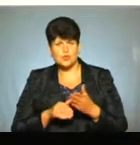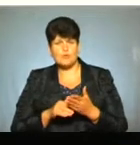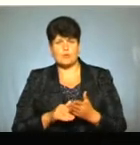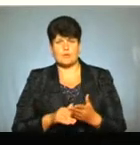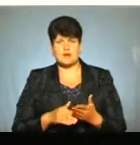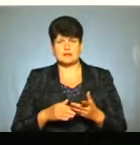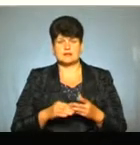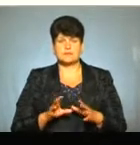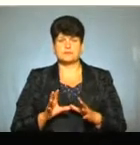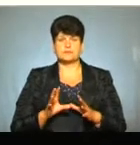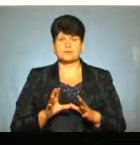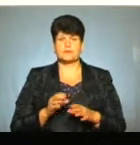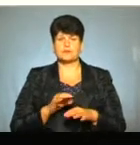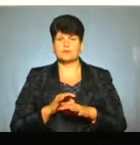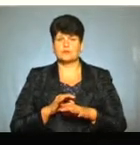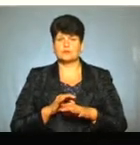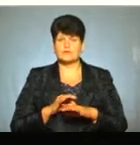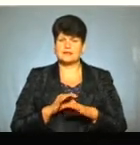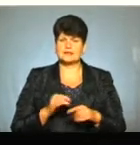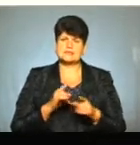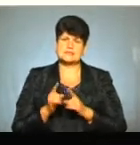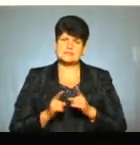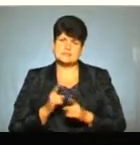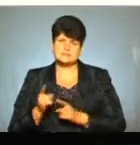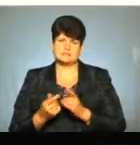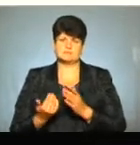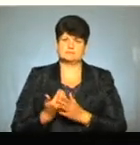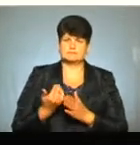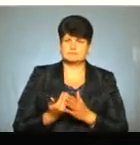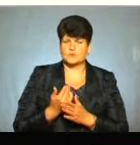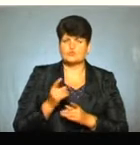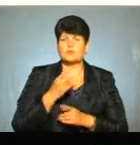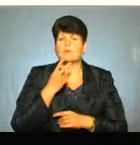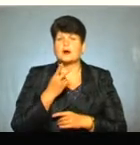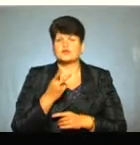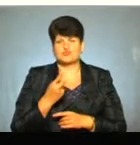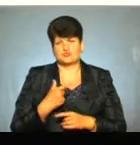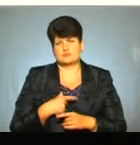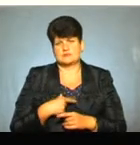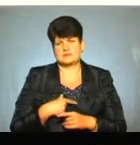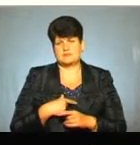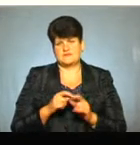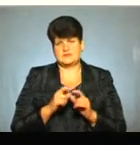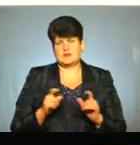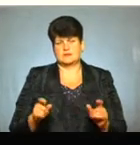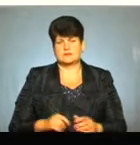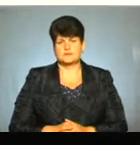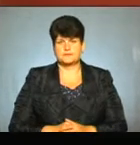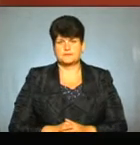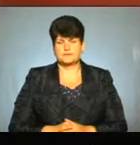так, сприяти впровадженні тих змін чи тих новацій, які вони бачать у себе в закладі професійної